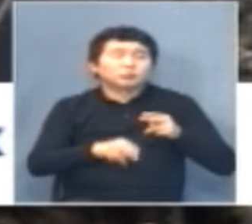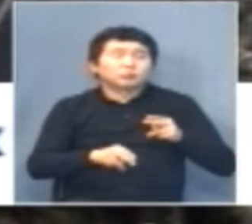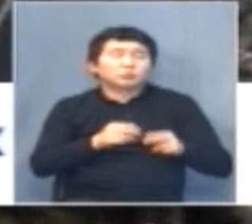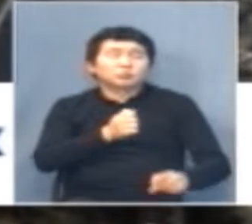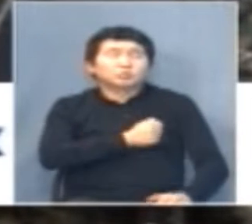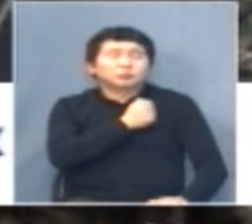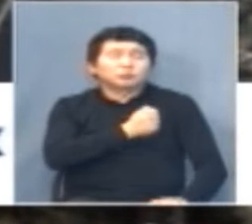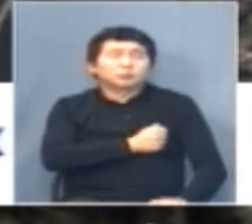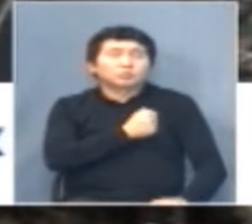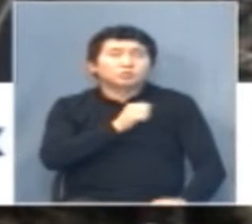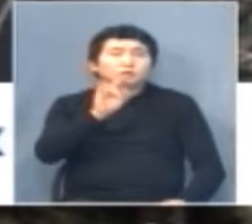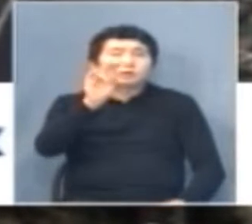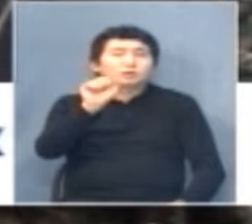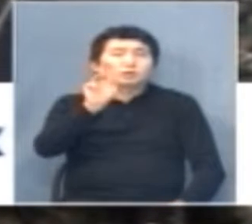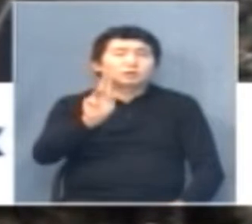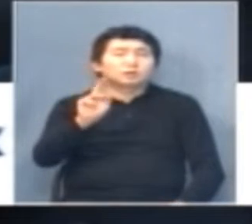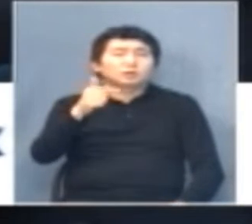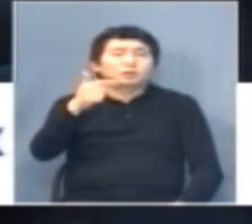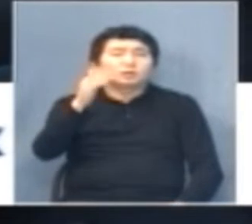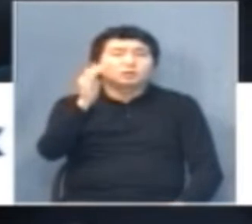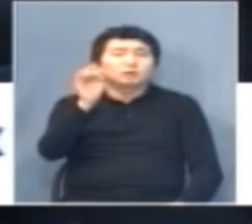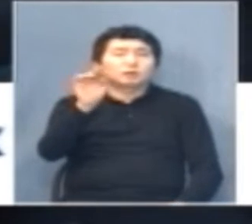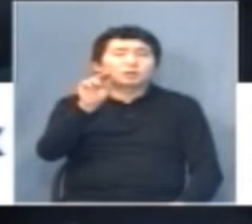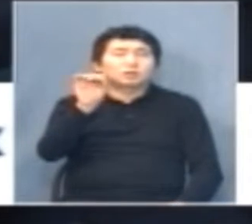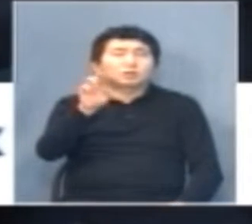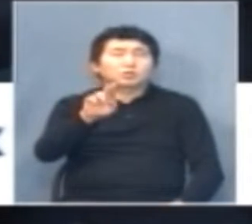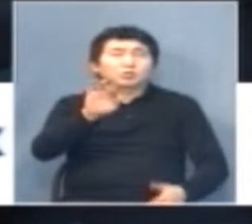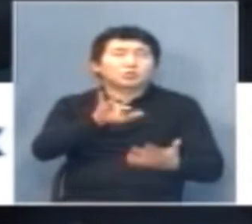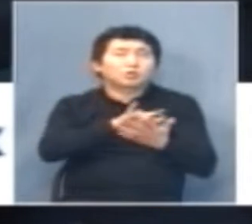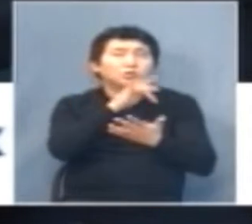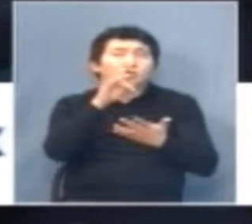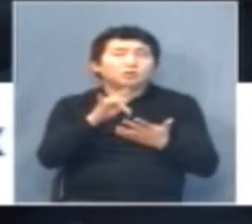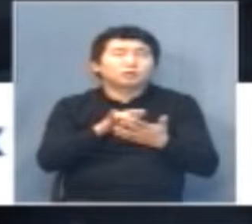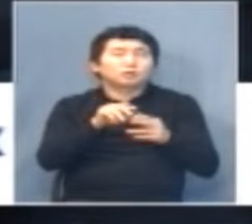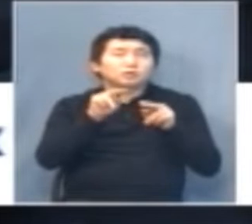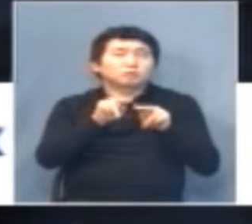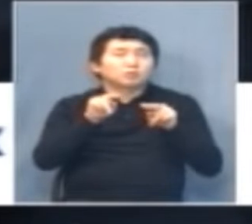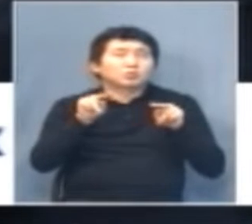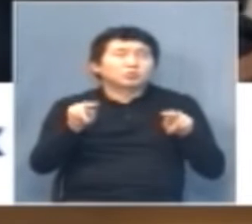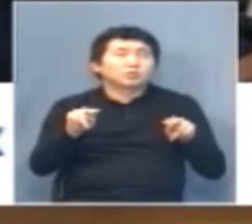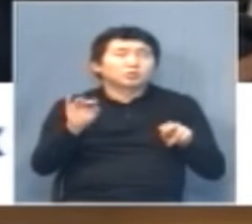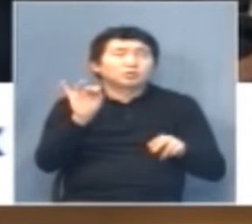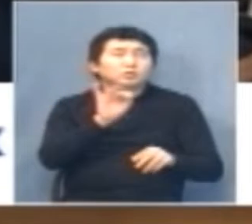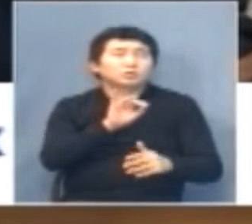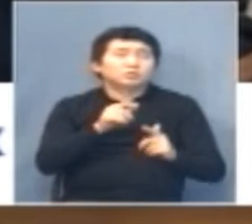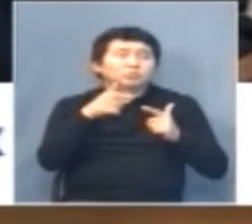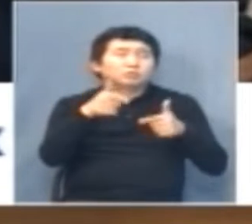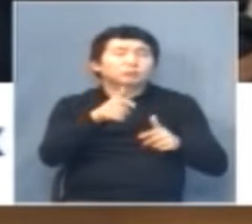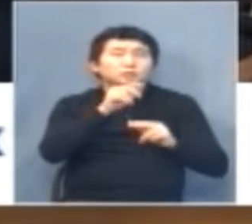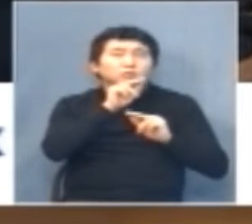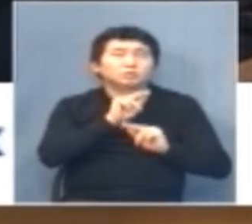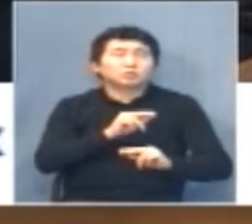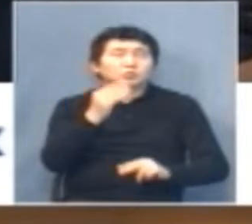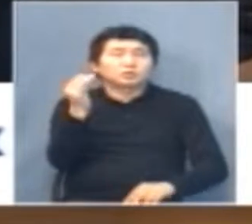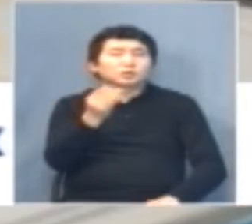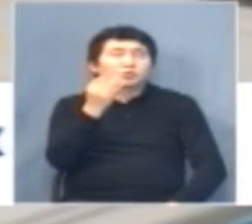военном институте Национальной гвардии Республики Казахстан города Петропавловск и устроился на работу. Яркибулан рассказывает, что интерес к военной